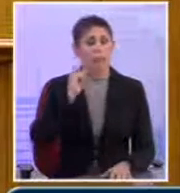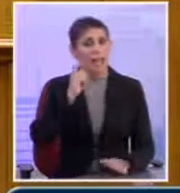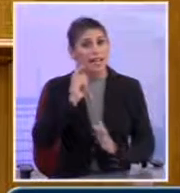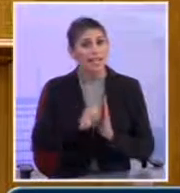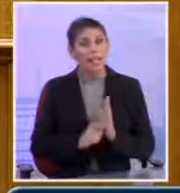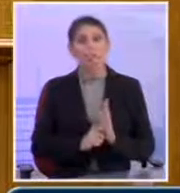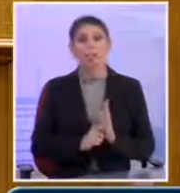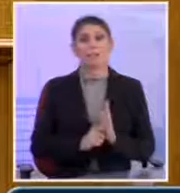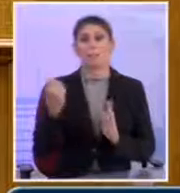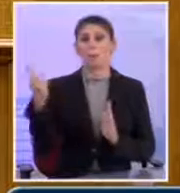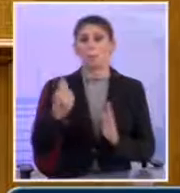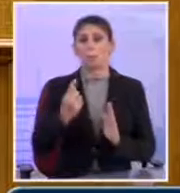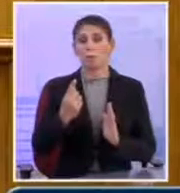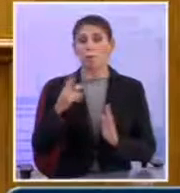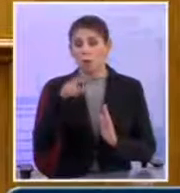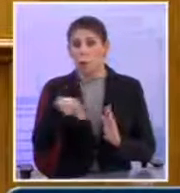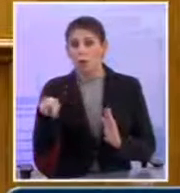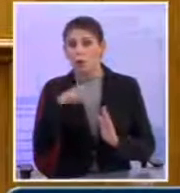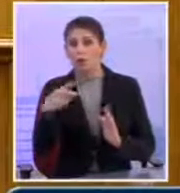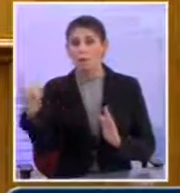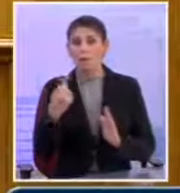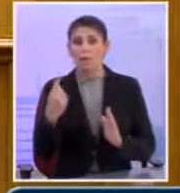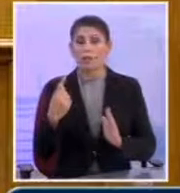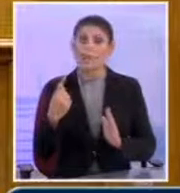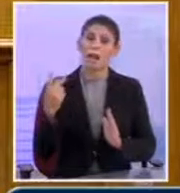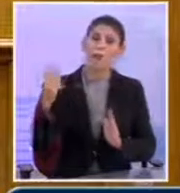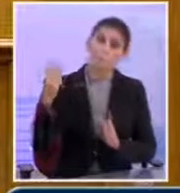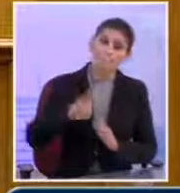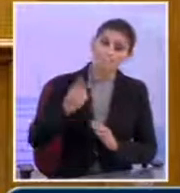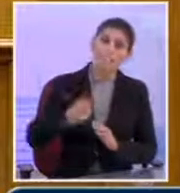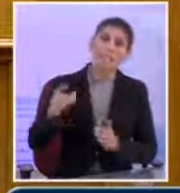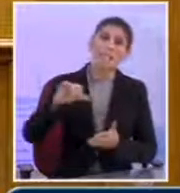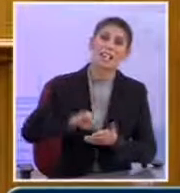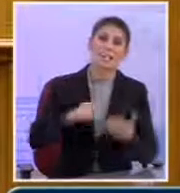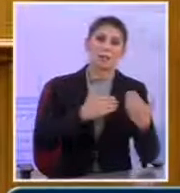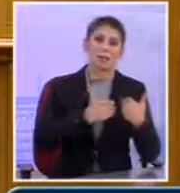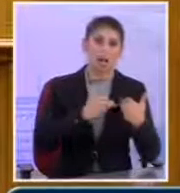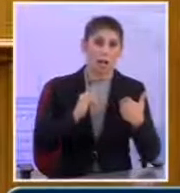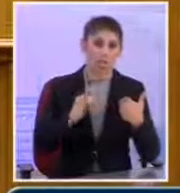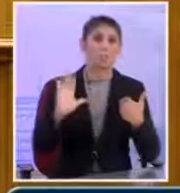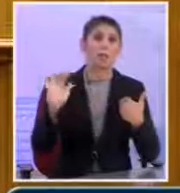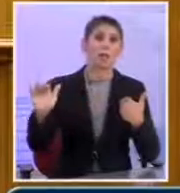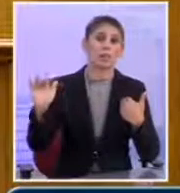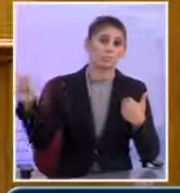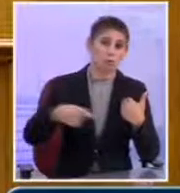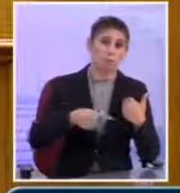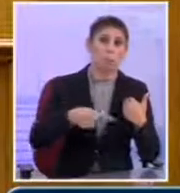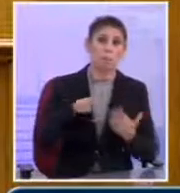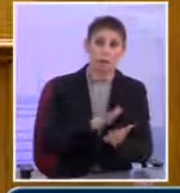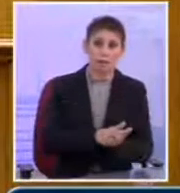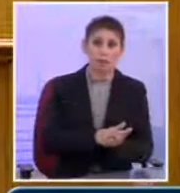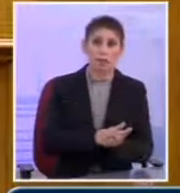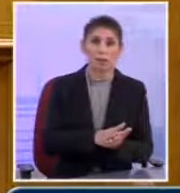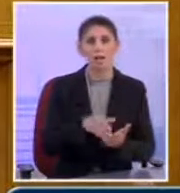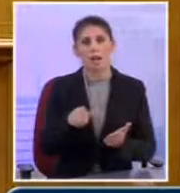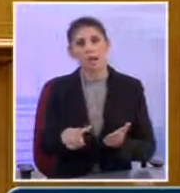περιβάλλοντος για ποινικές και αστικές ευθύνες. Και όχι μονάχα, ακόμα δεν έχουν κλητευθεί οι μάρτυρες. Πράγμα